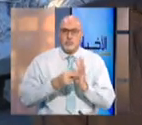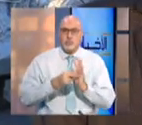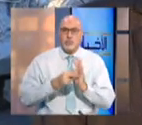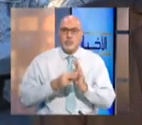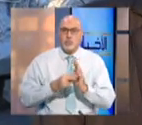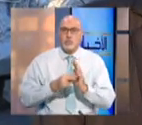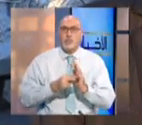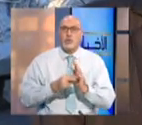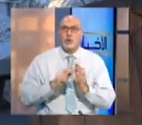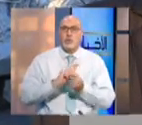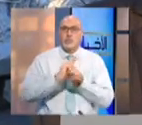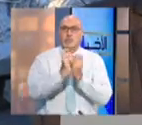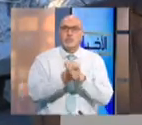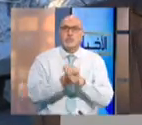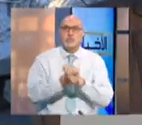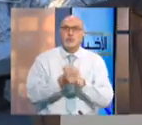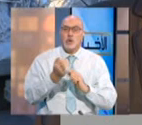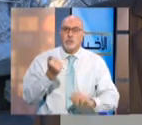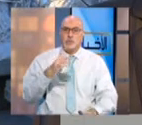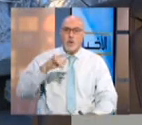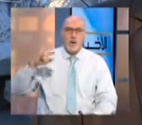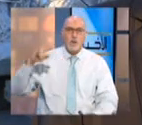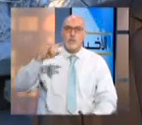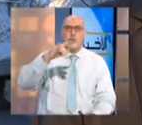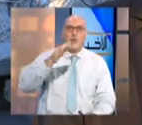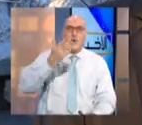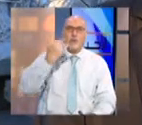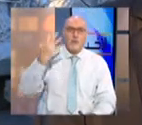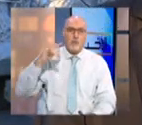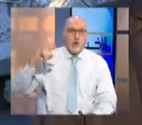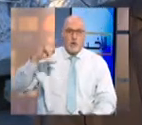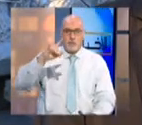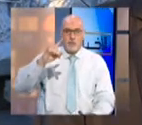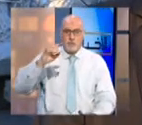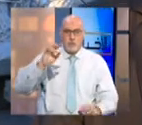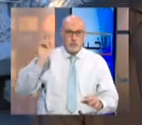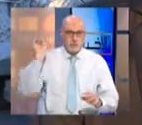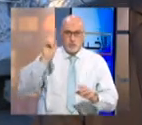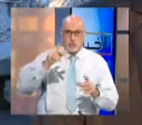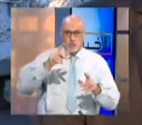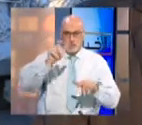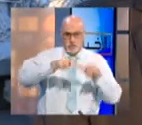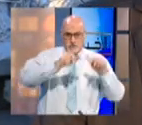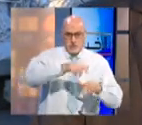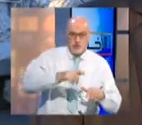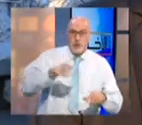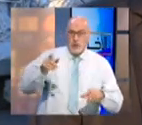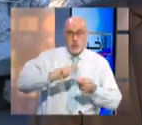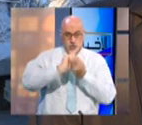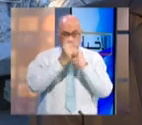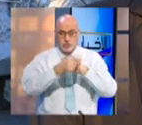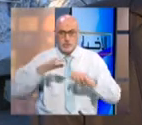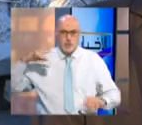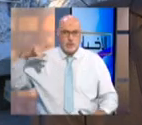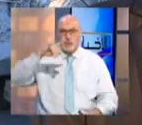اجل تحويل عده طائرات اللي كانت هي في السابق طائرات النقل الركاب، كاين مخطط دير درسو